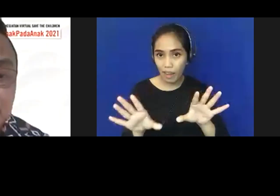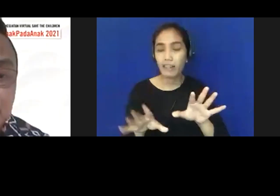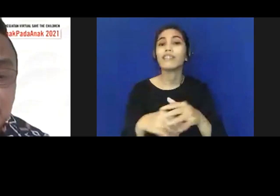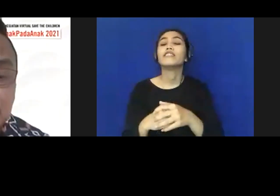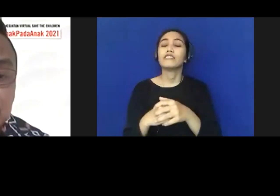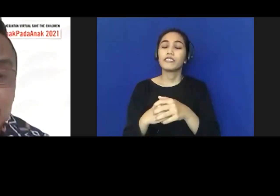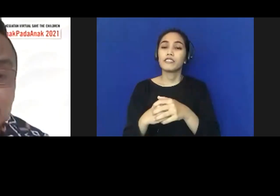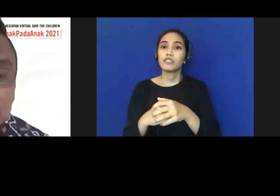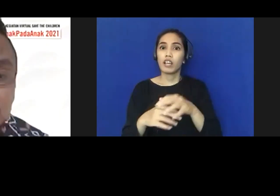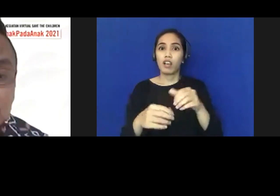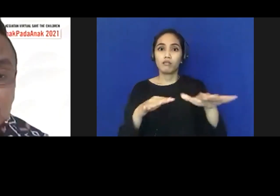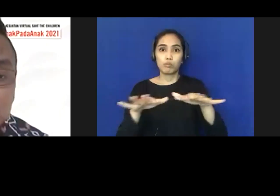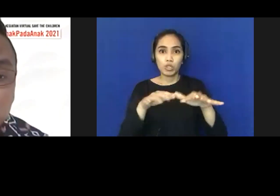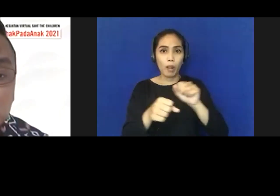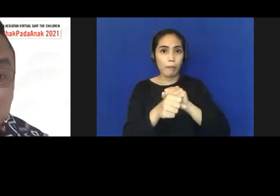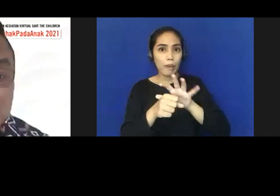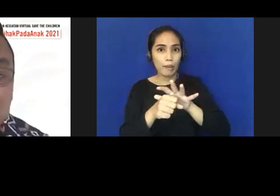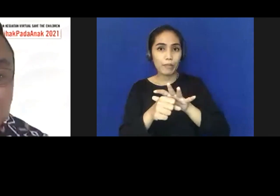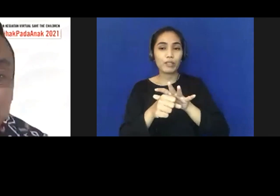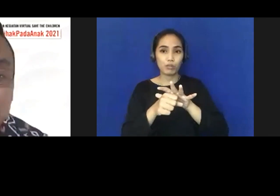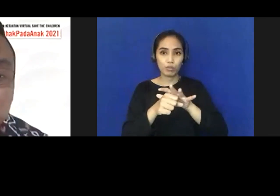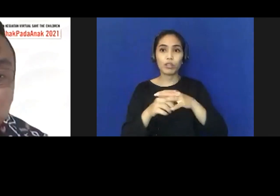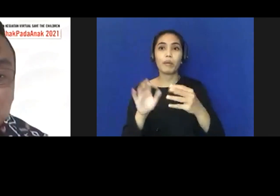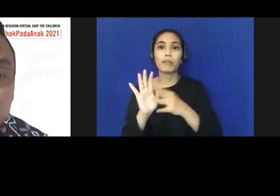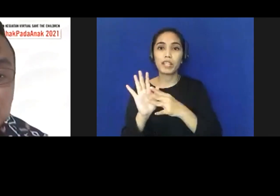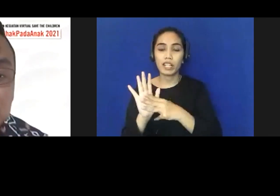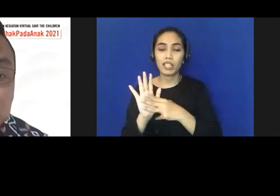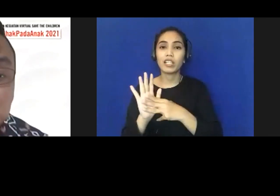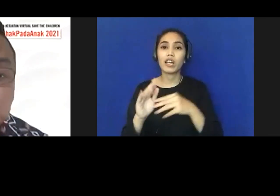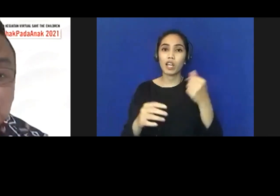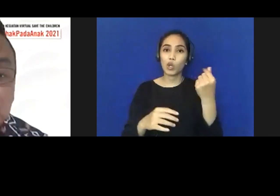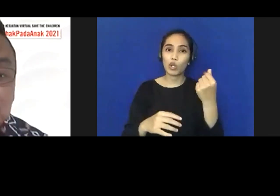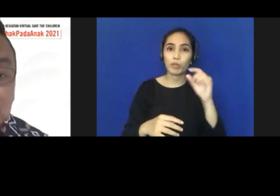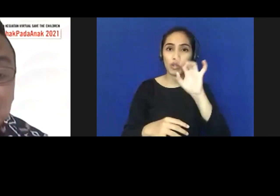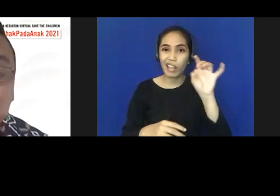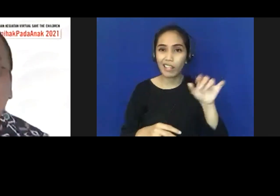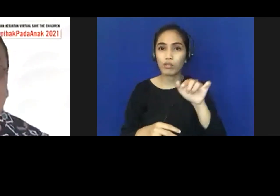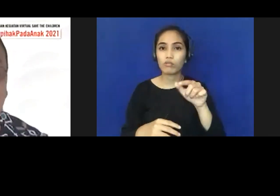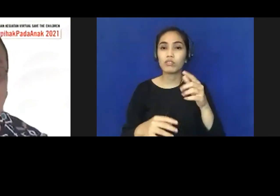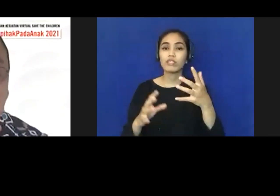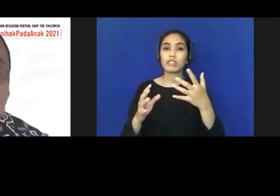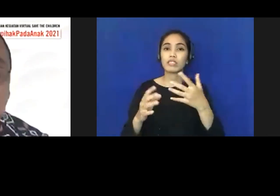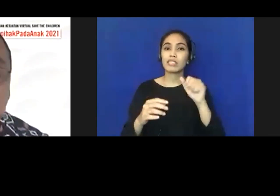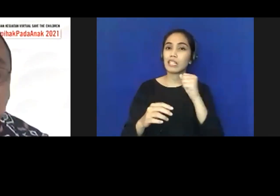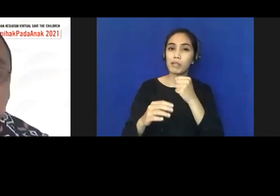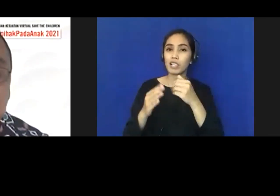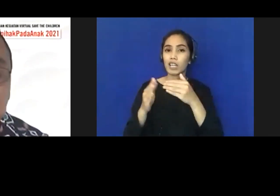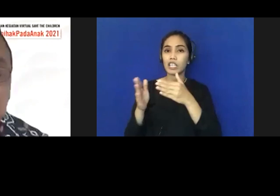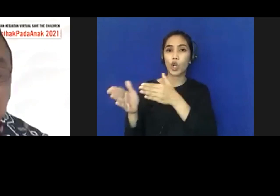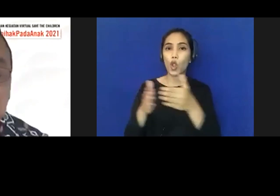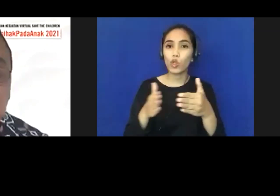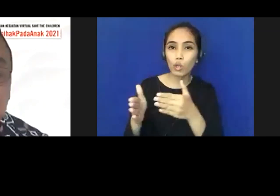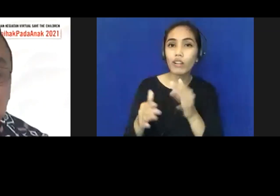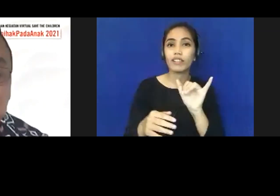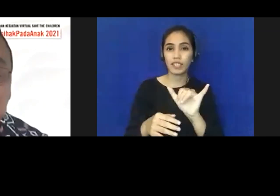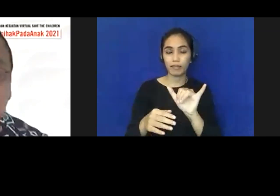bencana, pandemi adalah atau permasalahan kita baik ekonomi atau lainnya adalah sesuatu yang mungkin tidak bisa kita kontrol, mungkin seperti yang Dr. Siti